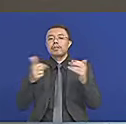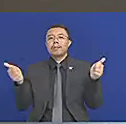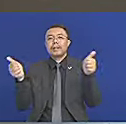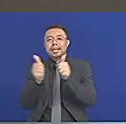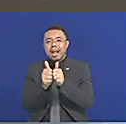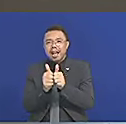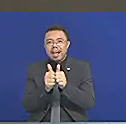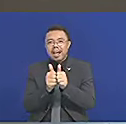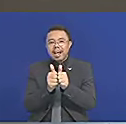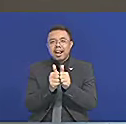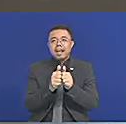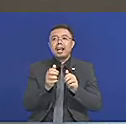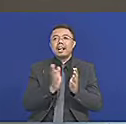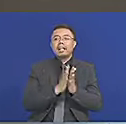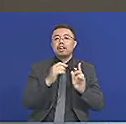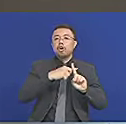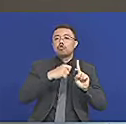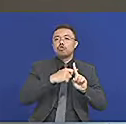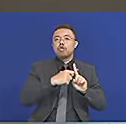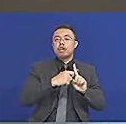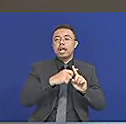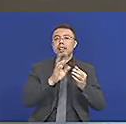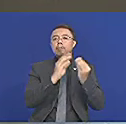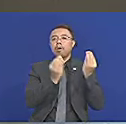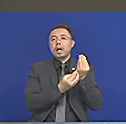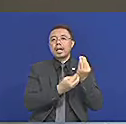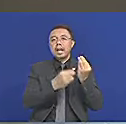Konsulat Jenderal Arab di Istanbul, Turki.